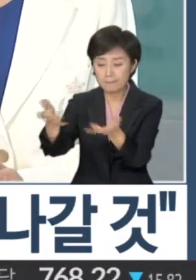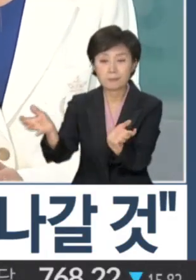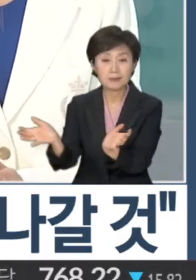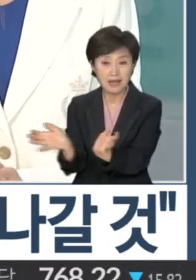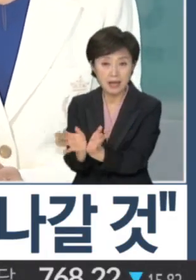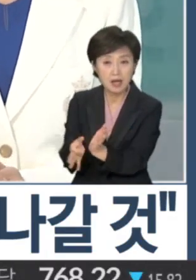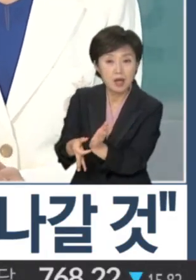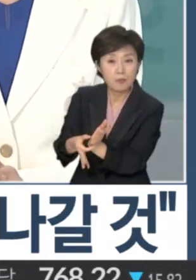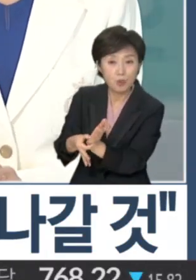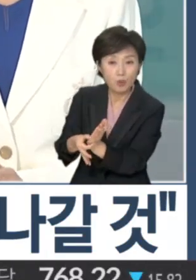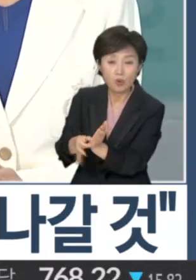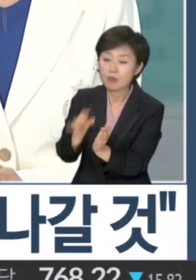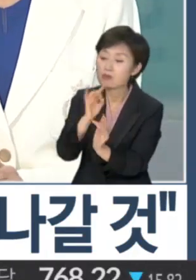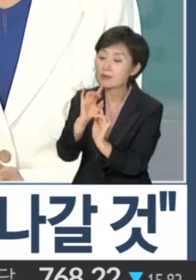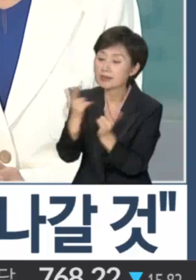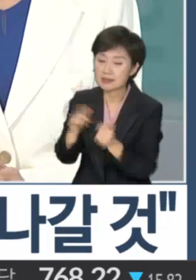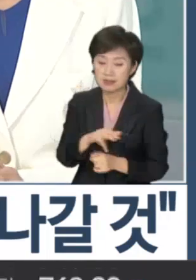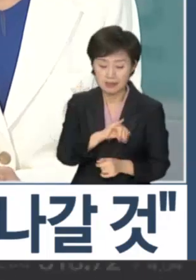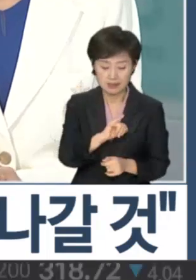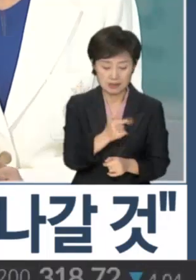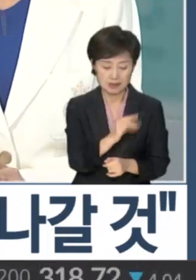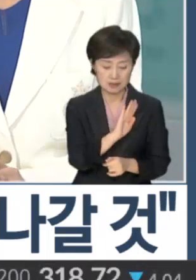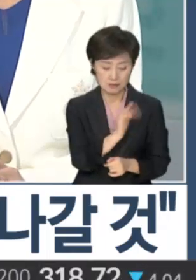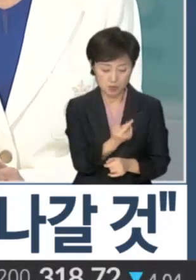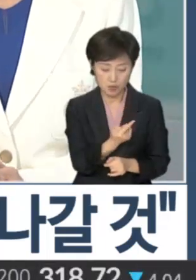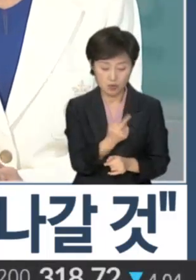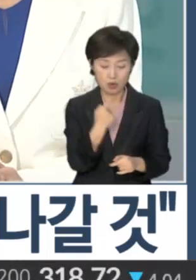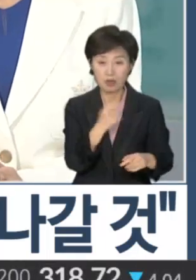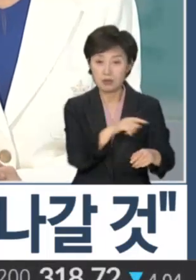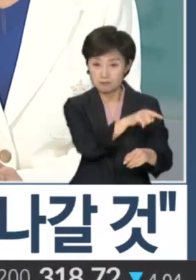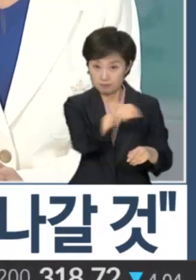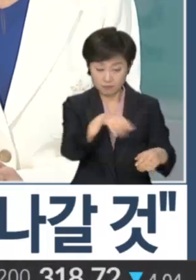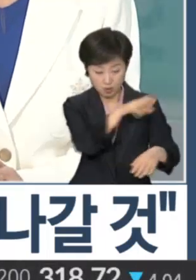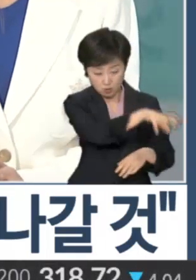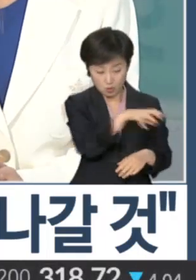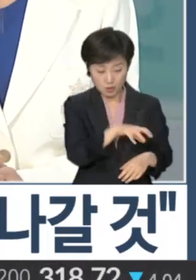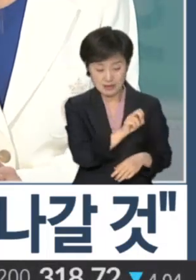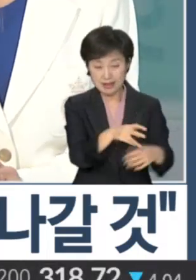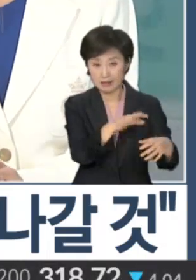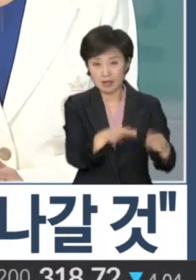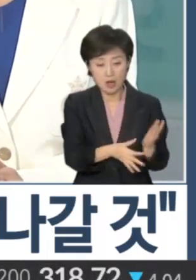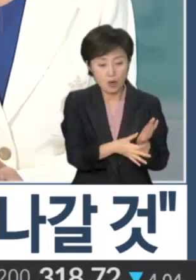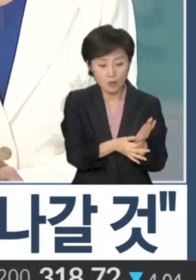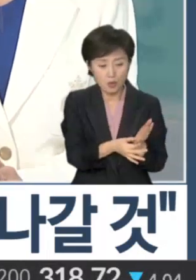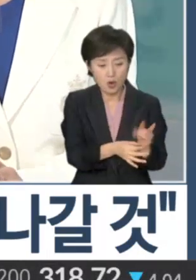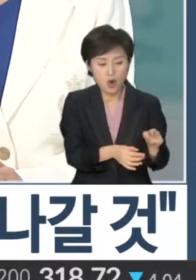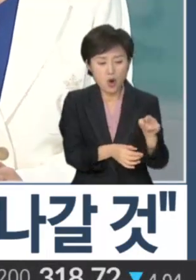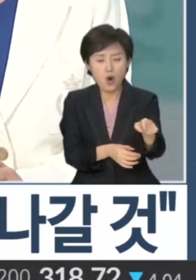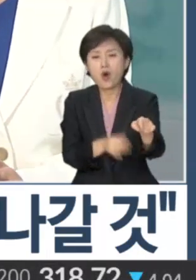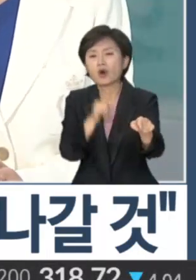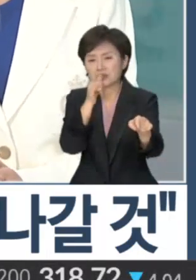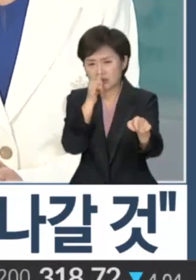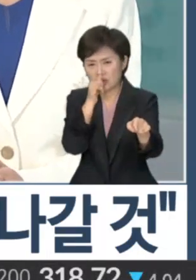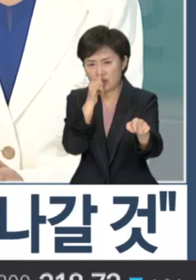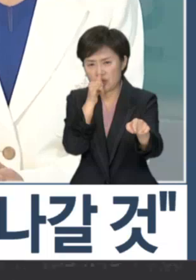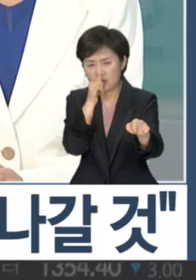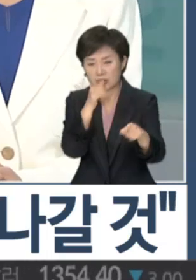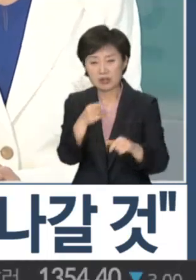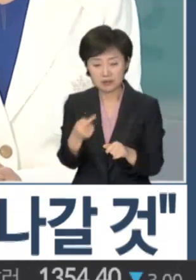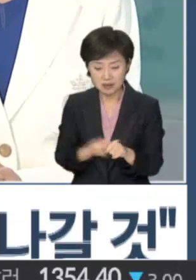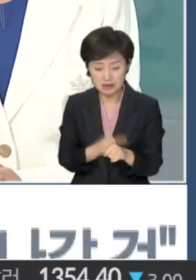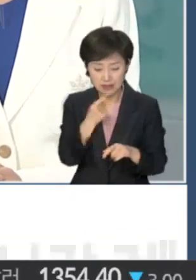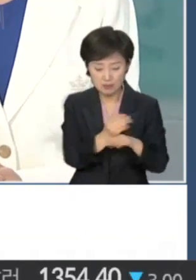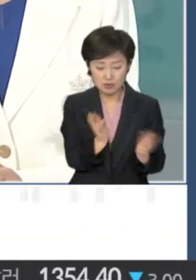아니라 또 진보 정당인 또 민주당이나 또 야당의 표도 또 가져갈 수밖에 없는 구조입니다. 그렇기